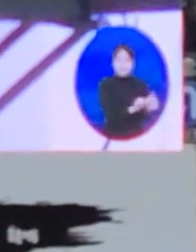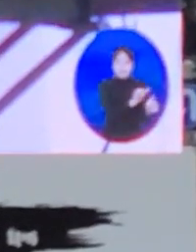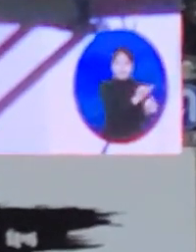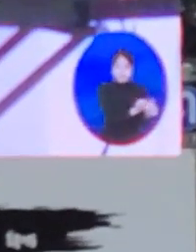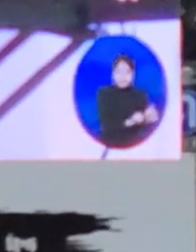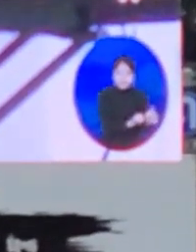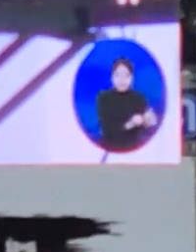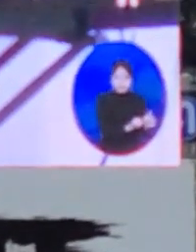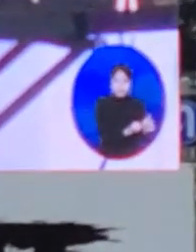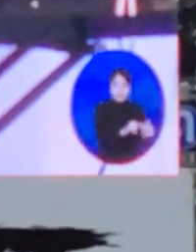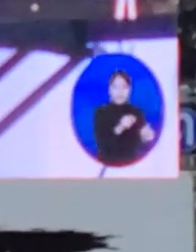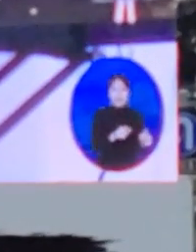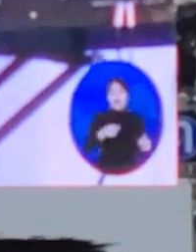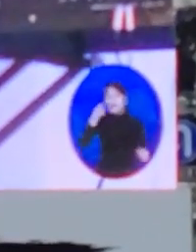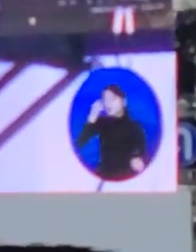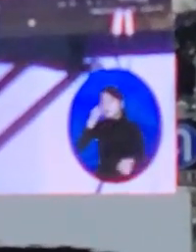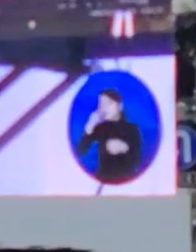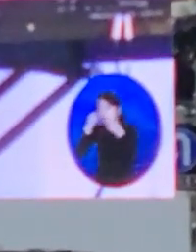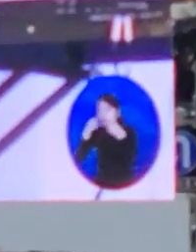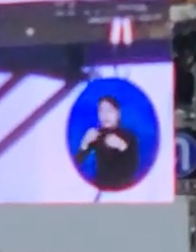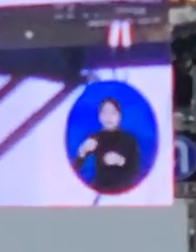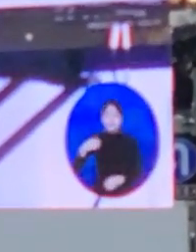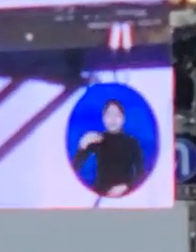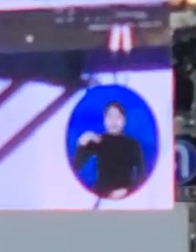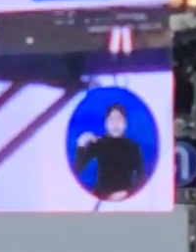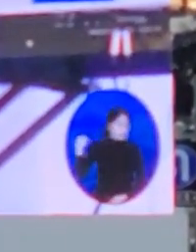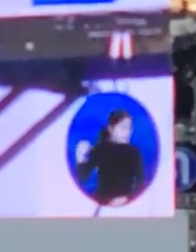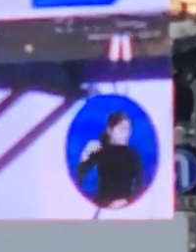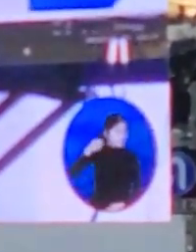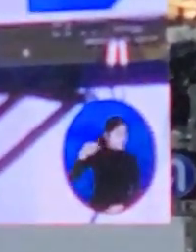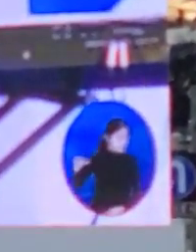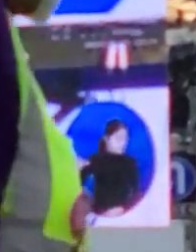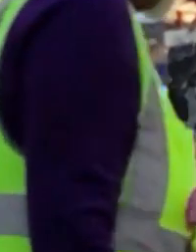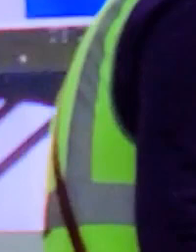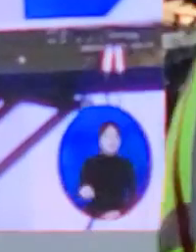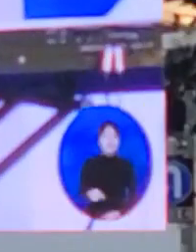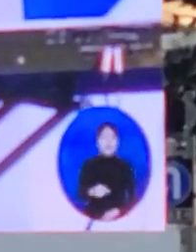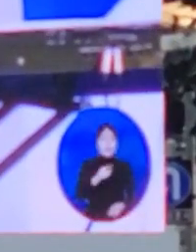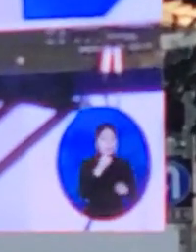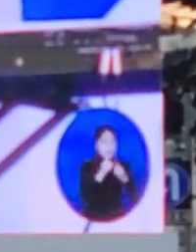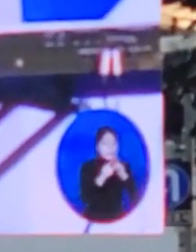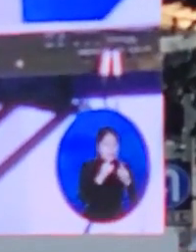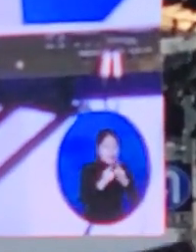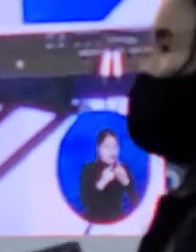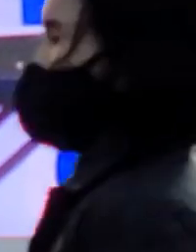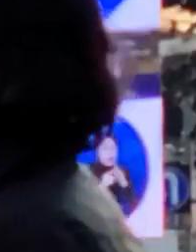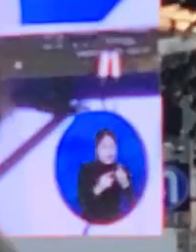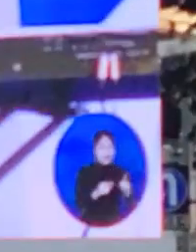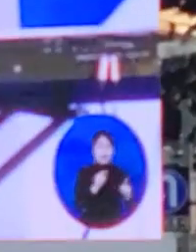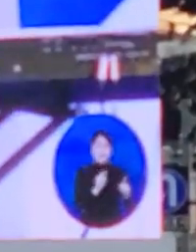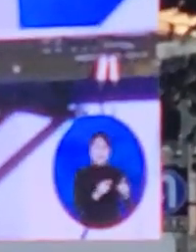운운자들과 함께 울지 않고 망언을 쏟아내는 사이비 목회자들이야!